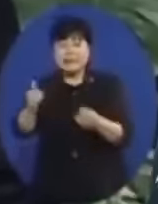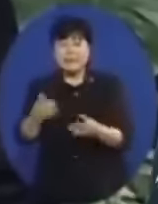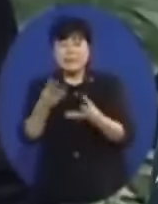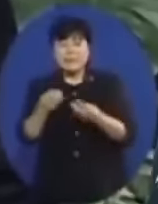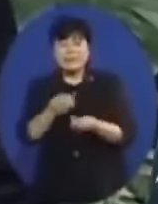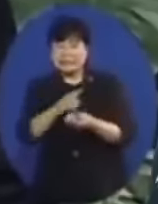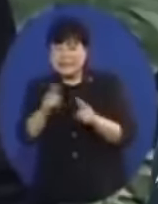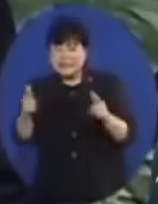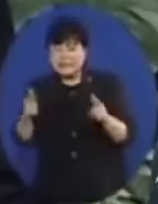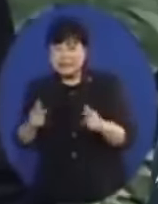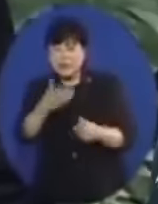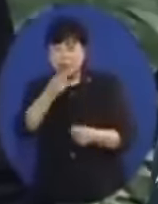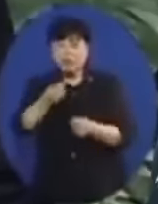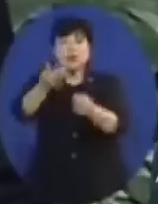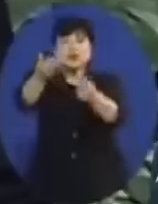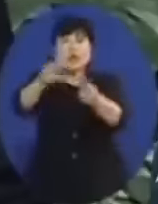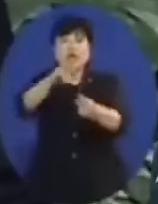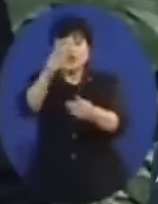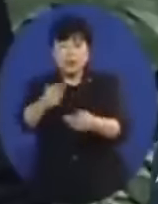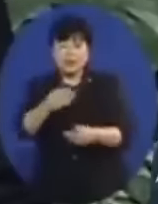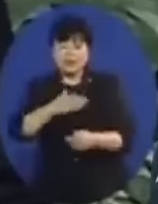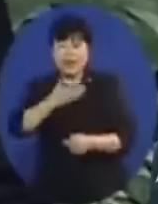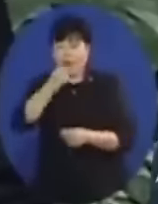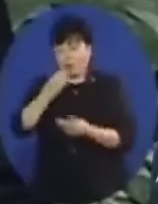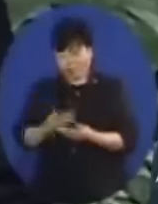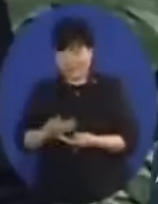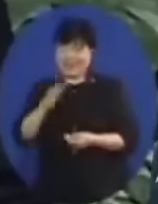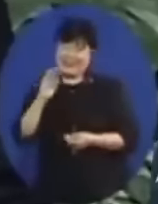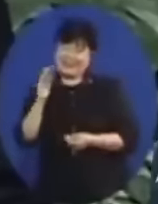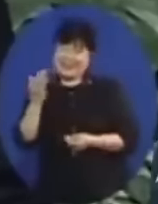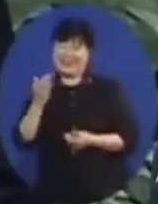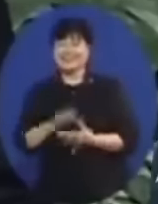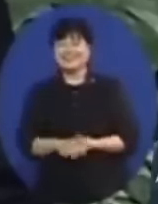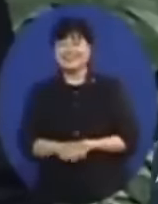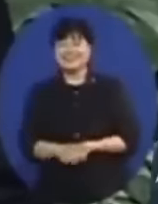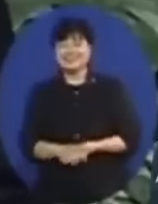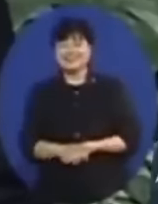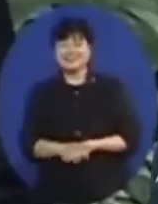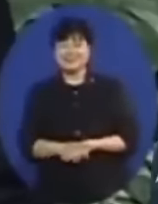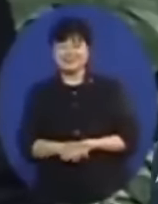많지 않기 때문에 복 빈 사람에게로 다 돌아오는 것입니다.